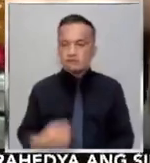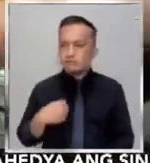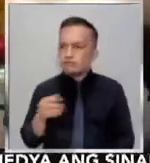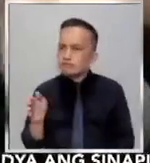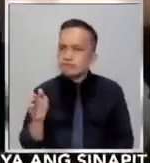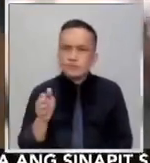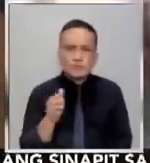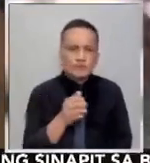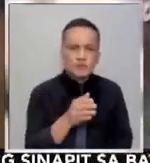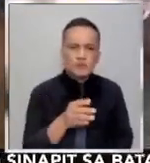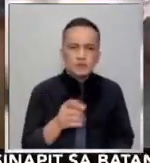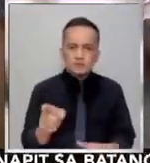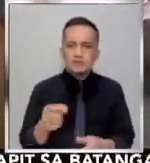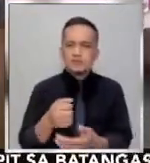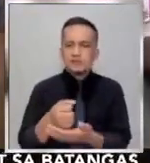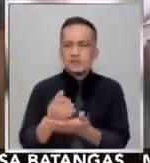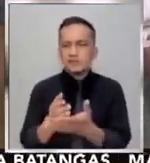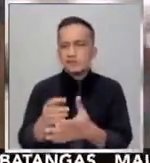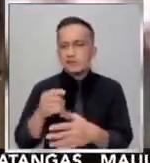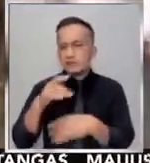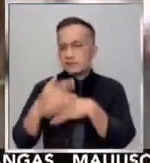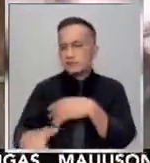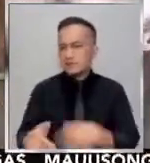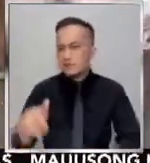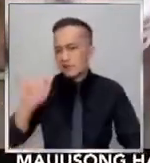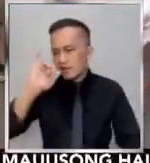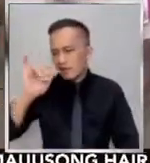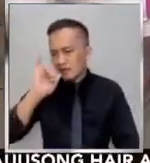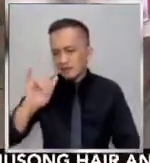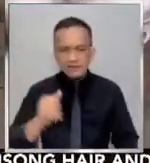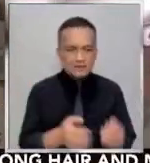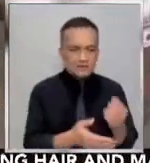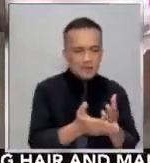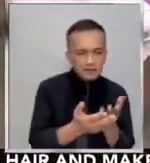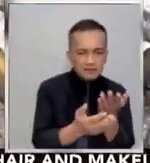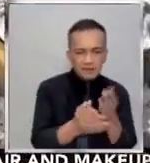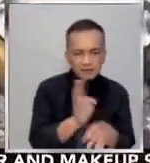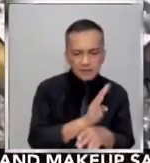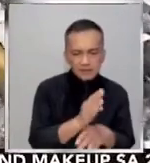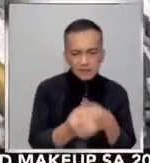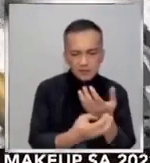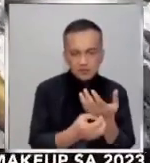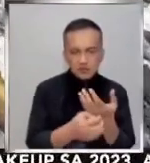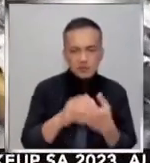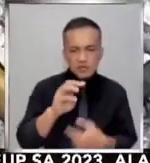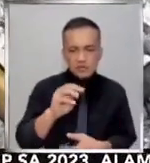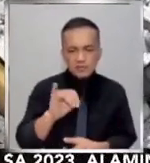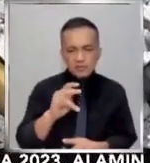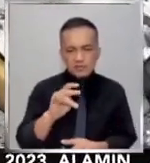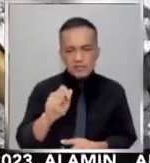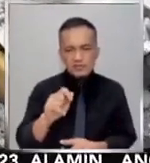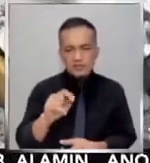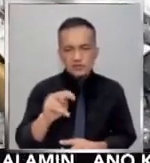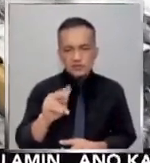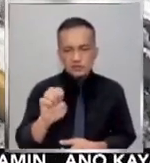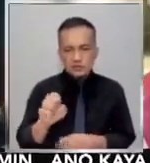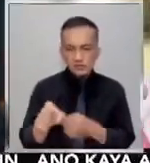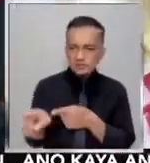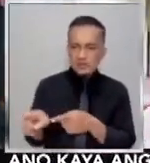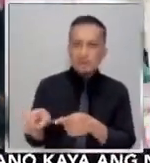sa pagtoma. Ang ilan naman busy sa pagluluto para sa medianoche. Gaya nito na may paletsyon